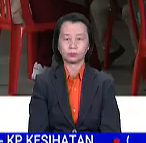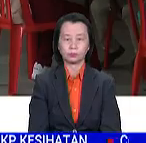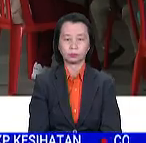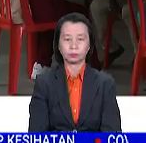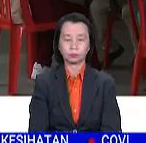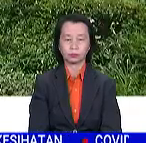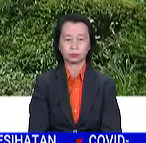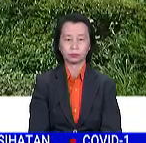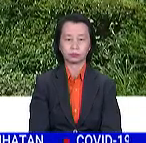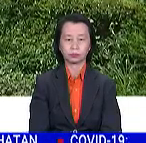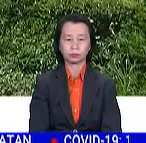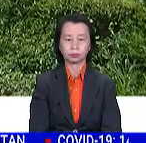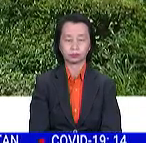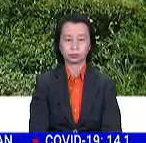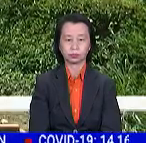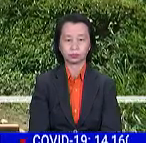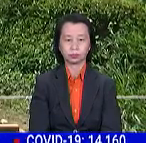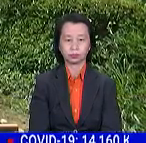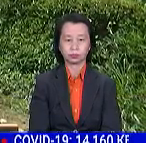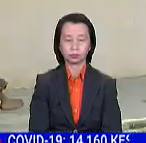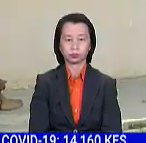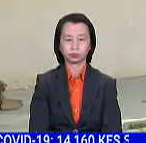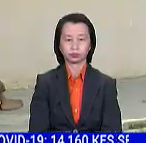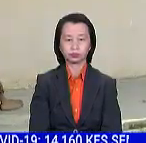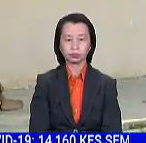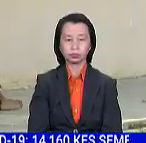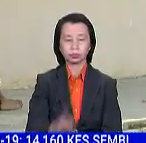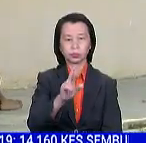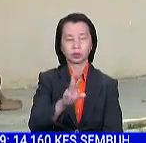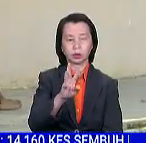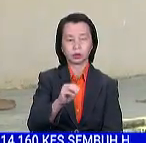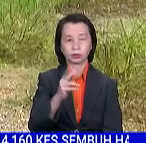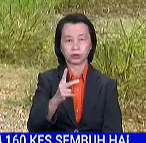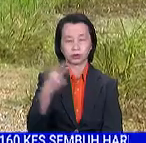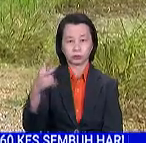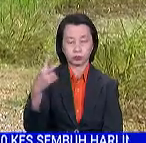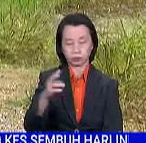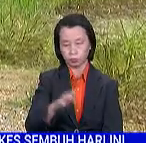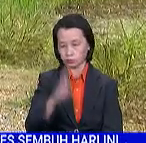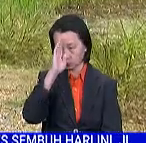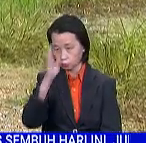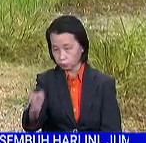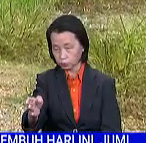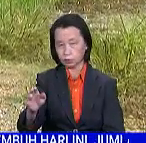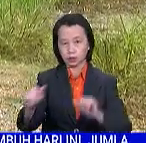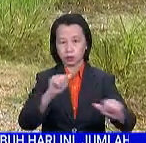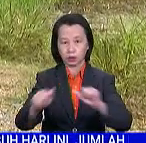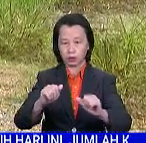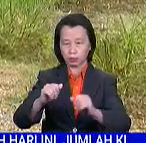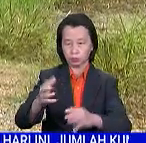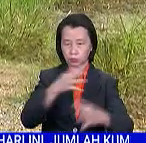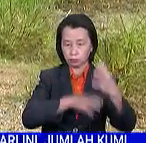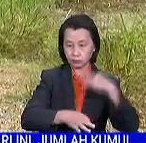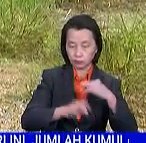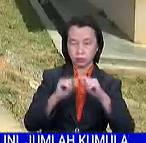Pas sekolah lagi semua ni. Menurut dokumen RM ke-12, tumpuan akan diberikan kepada aktiviti menjana